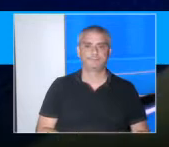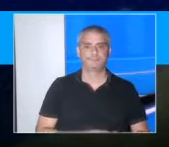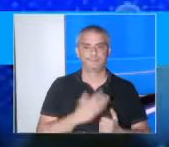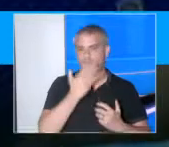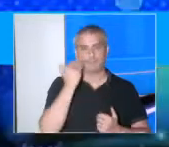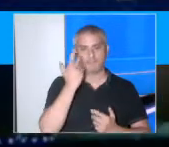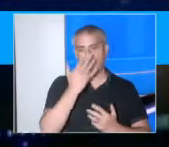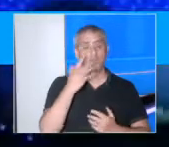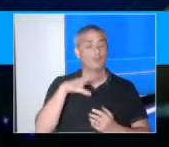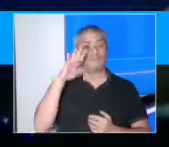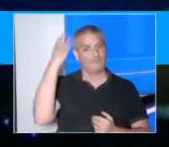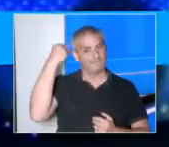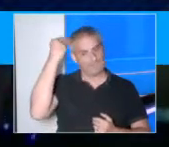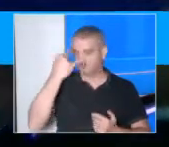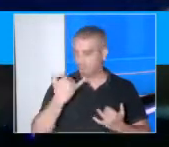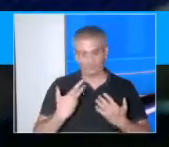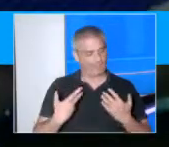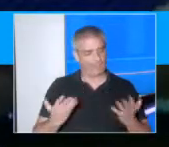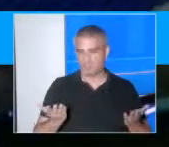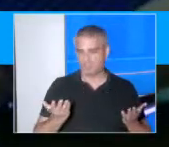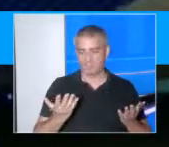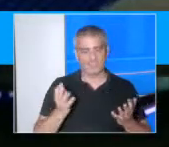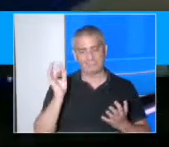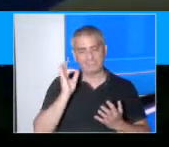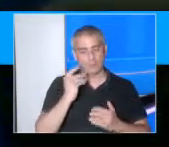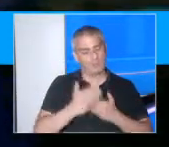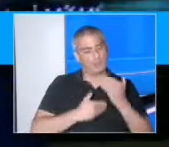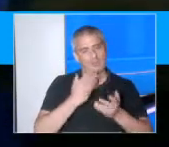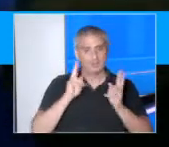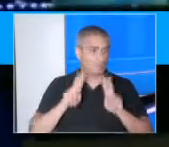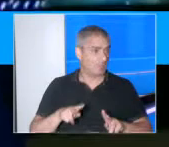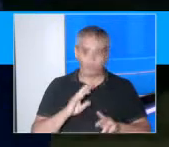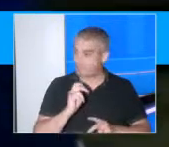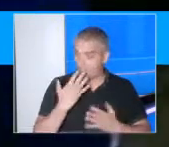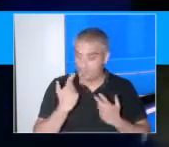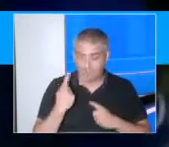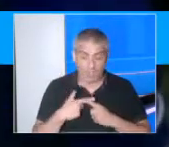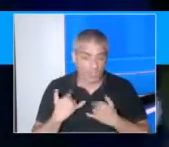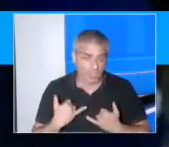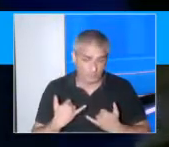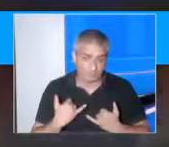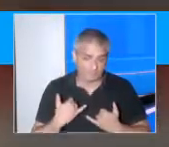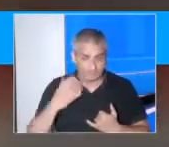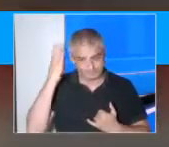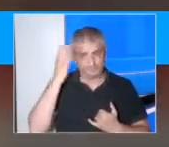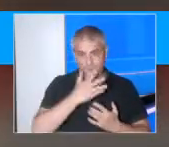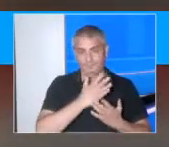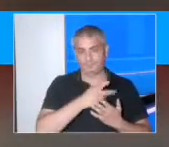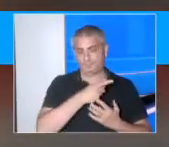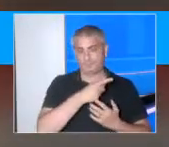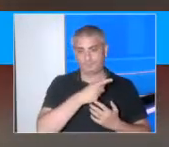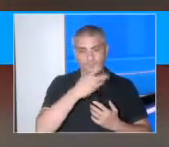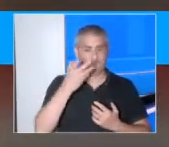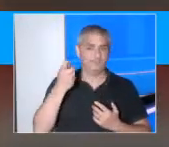לאמריקאים שבזירה הפלסטינית אין כרגע איזשהו סיכוי להתקדמות ממשית, ואם לא היה ברור להם אז בנט הבהיר את זה ברעיון